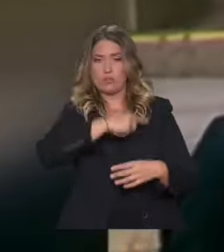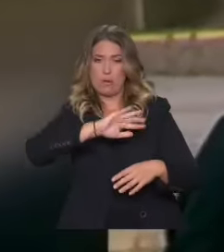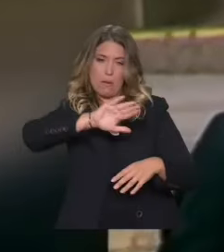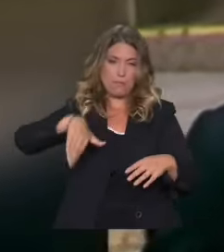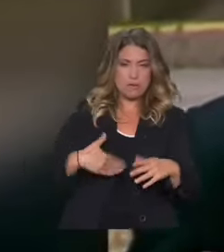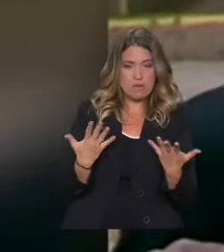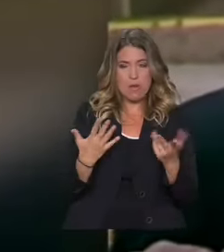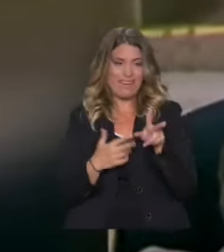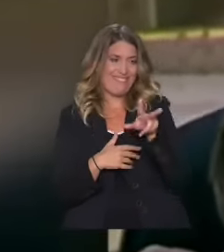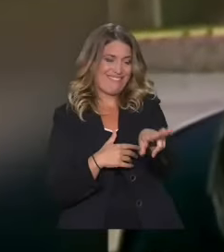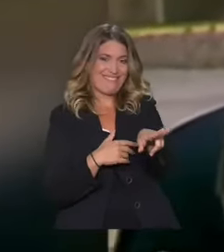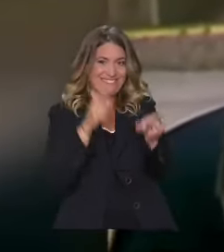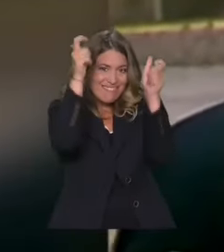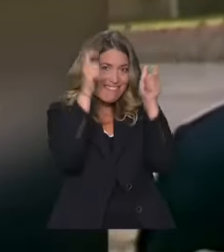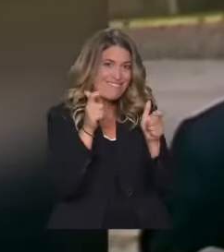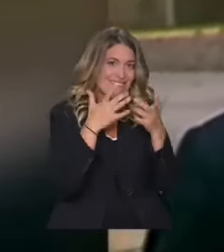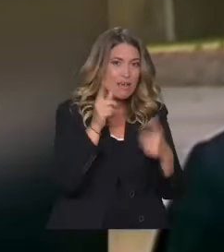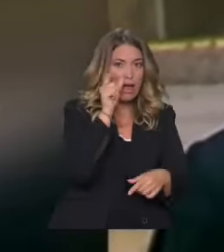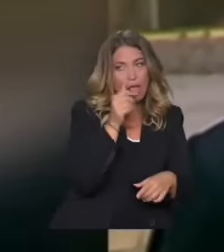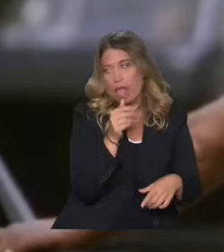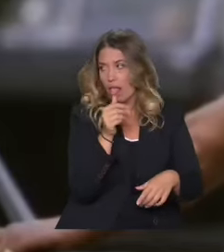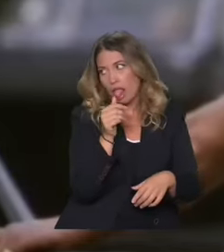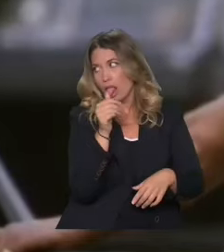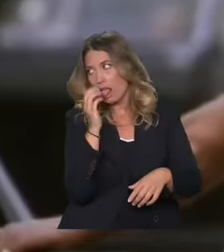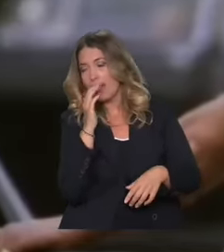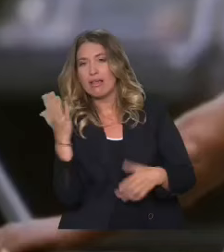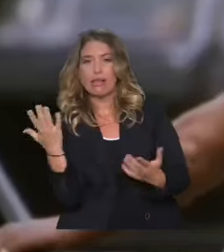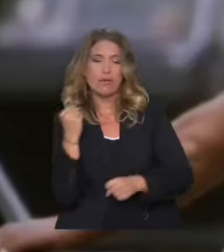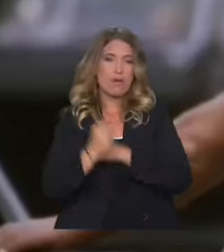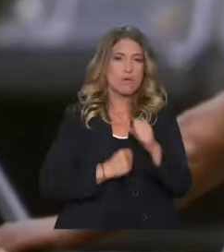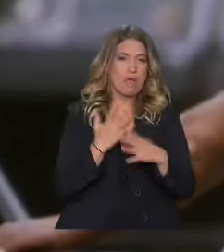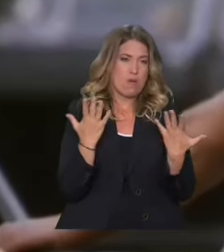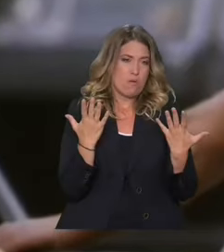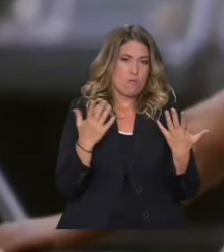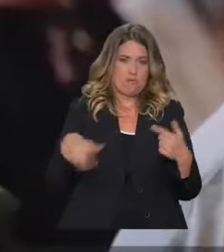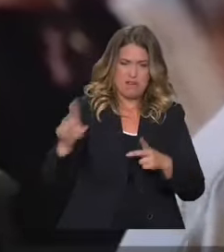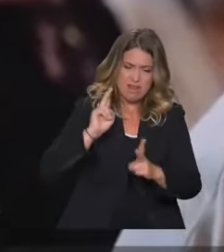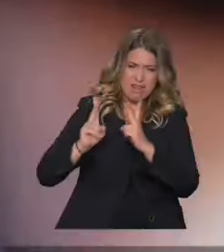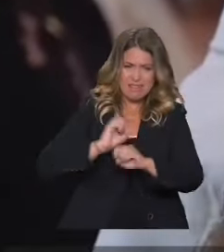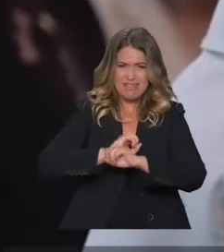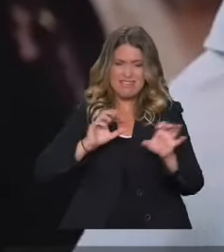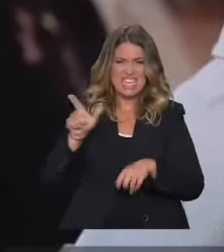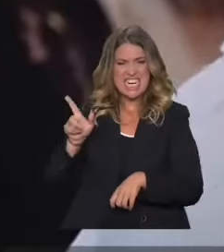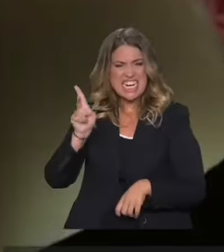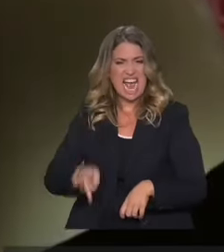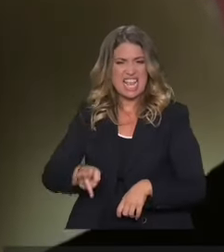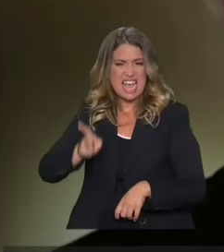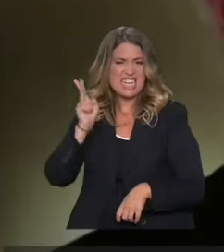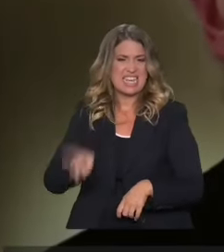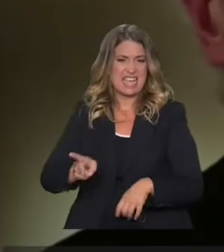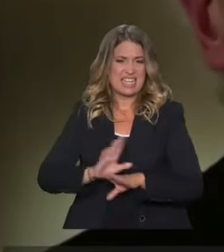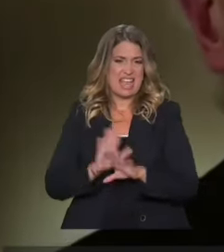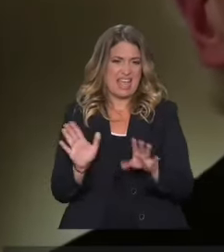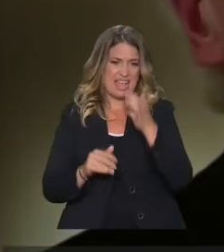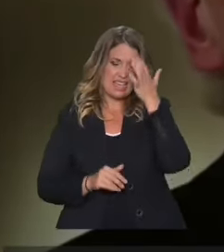από τον γάμο της Lady D με τον πρίγκιπα Κάρολο. Για δεκαετίες ήταν η κακιά μιας ιστορίας. It will be very difficult for Camilla